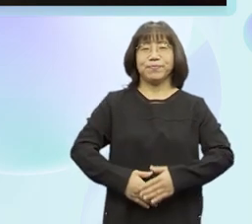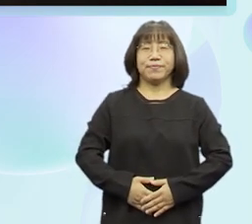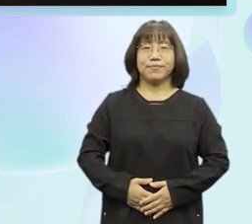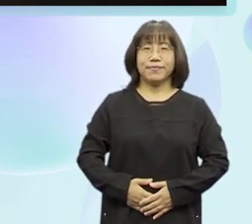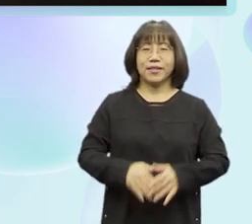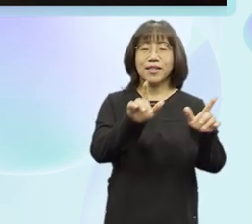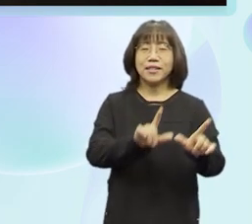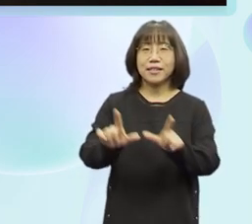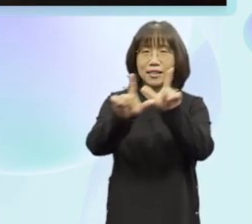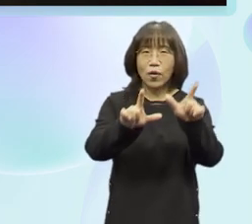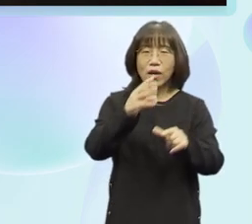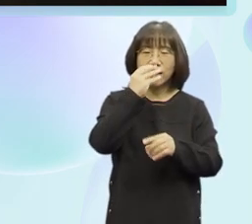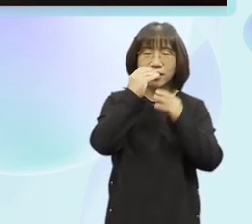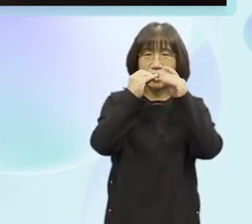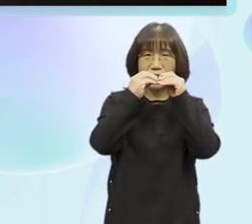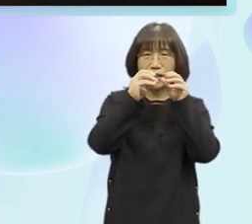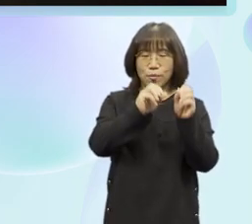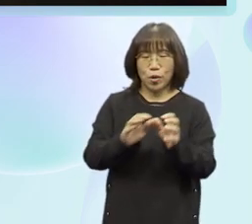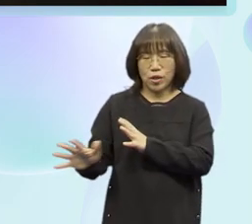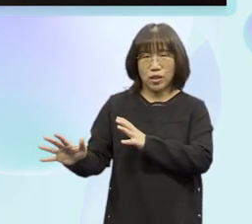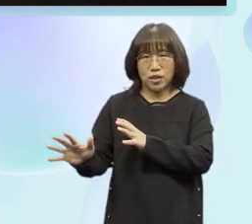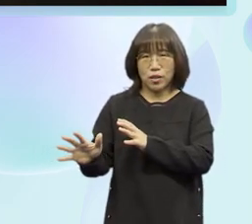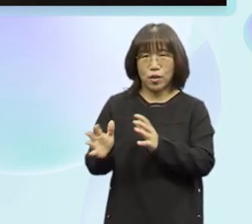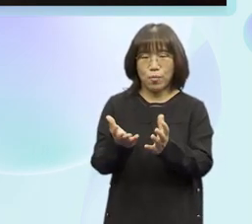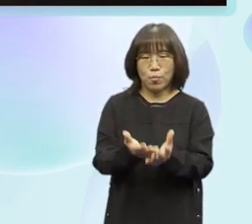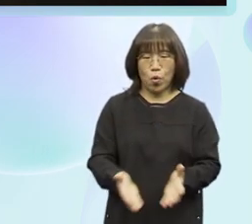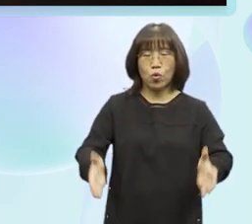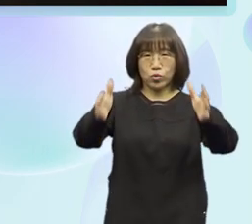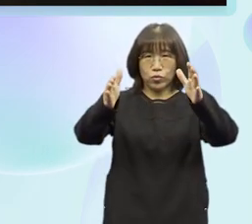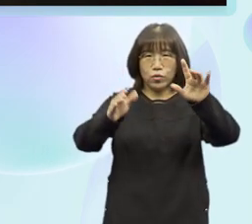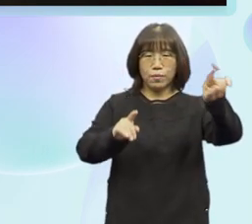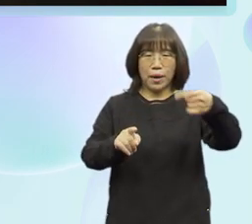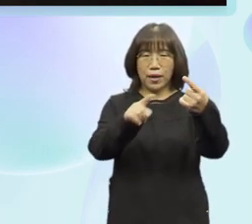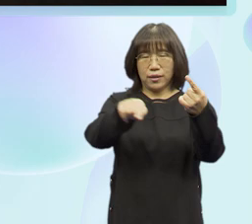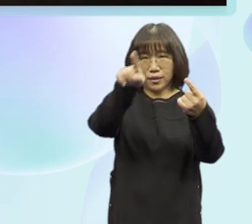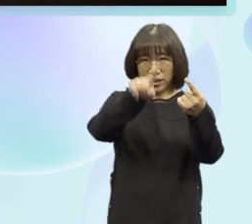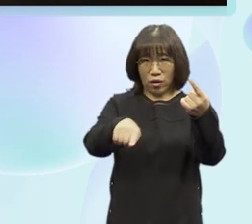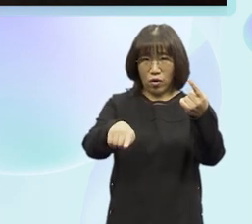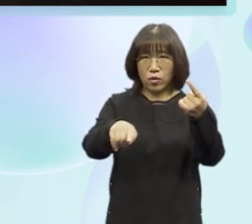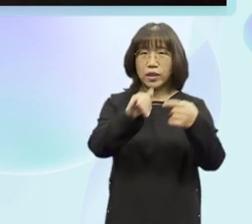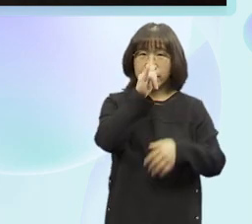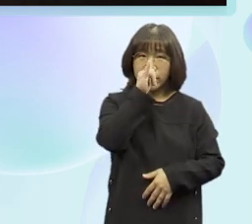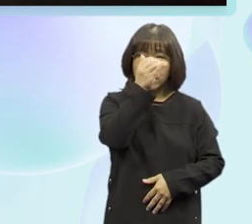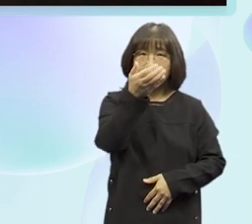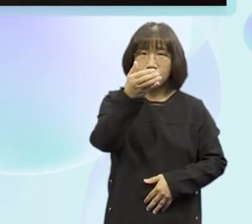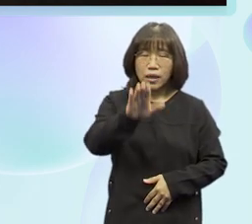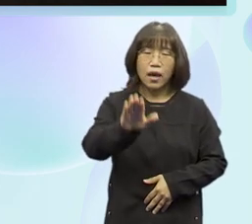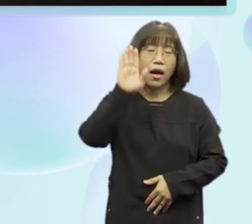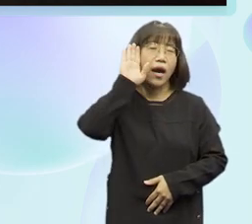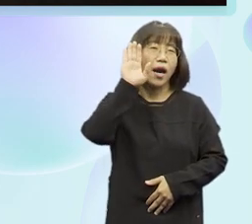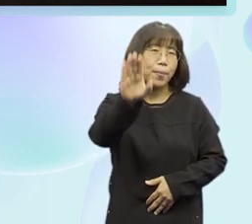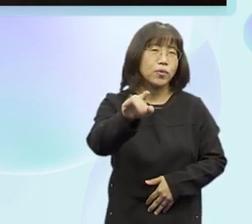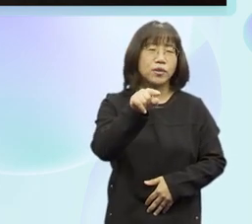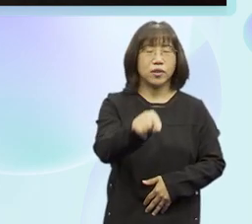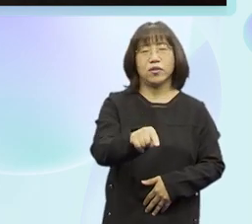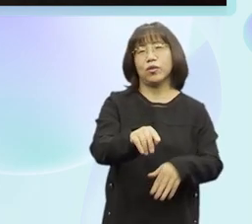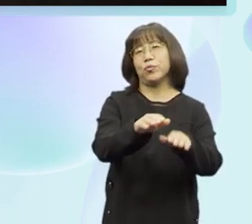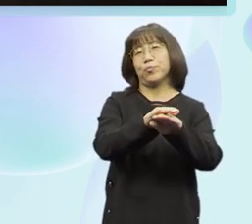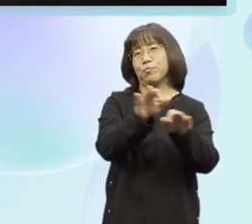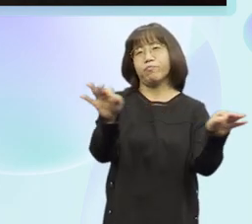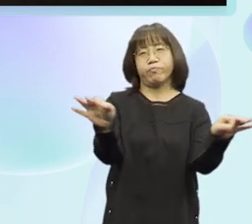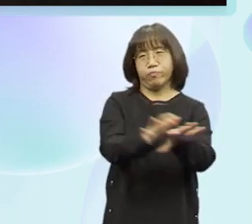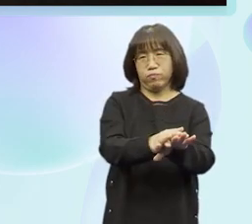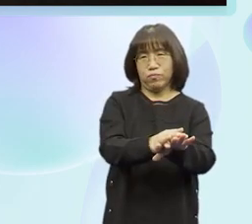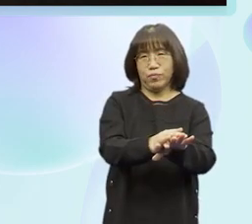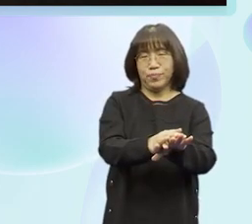생활 쓰레기를 담는 종량제 봉투가 100리터 크기까지 판매되고 있는데요 앞으로 더는 100m 짜리 봉투를